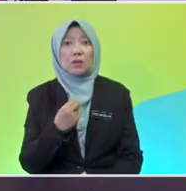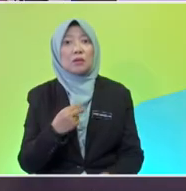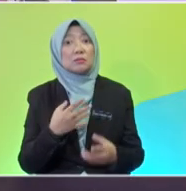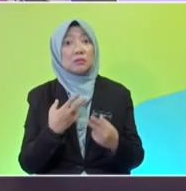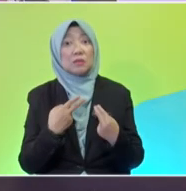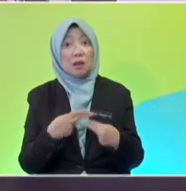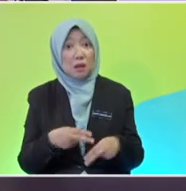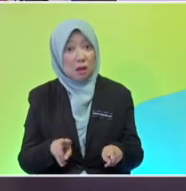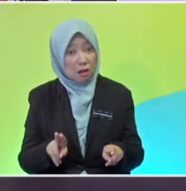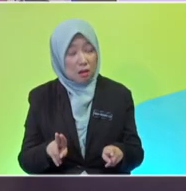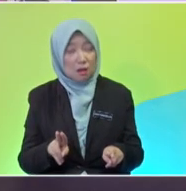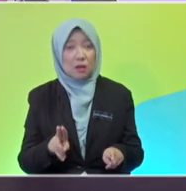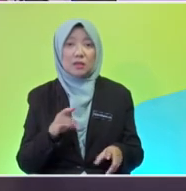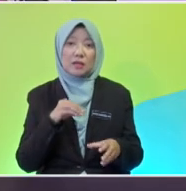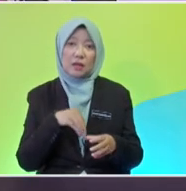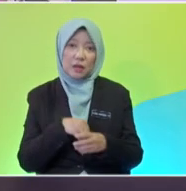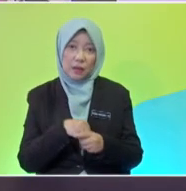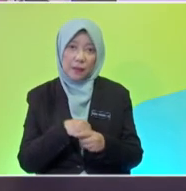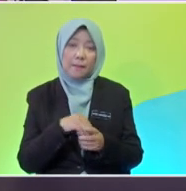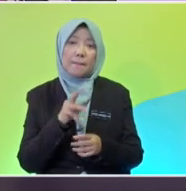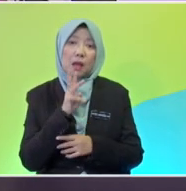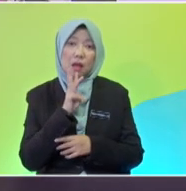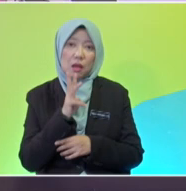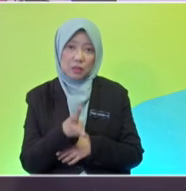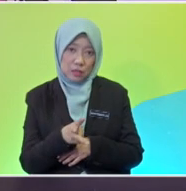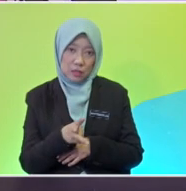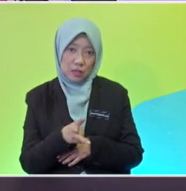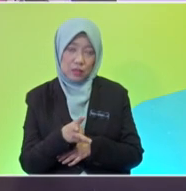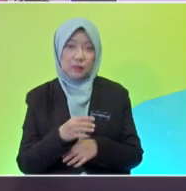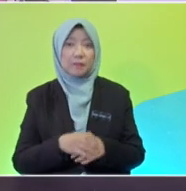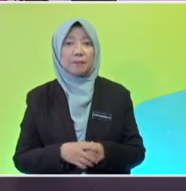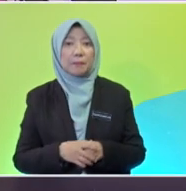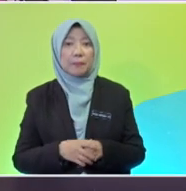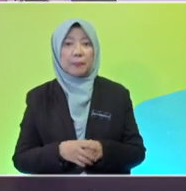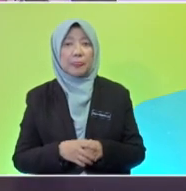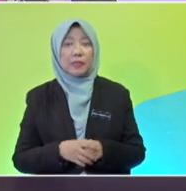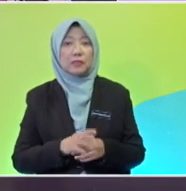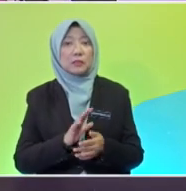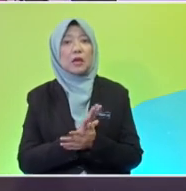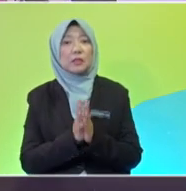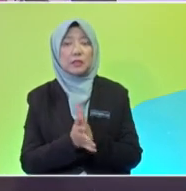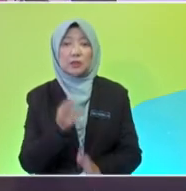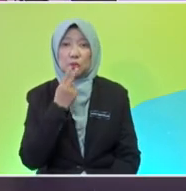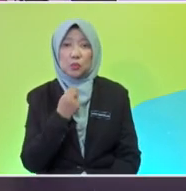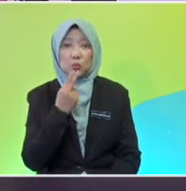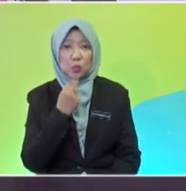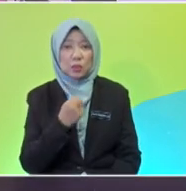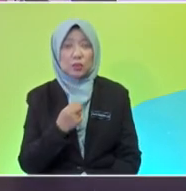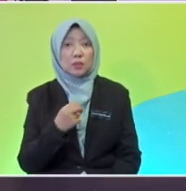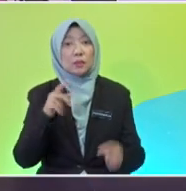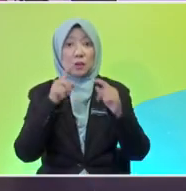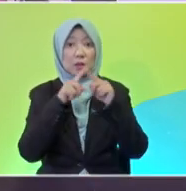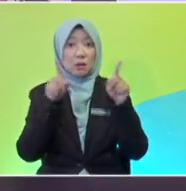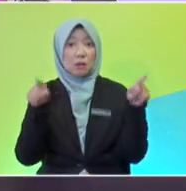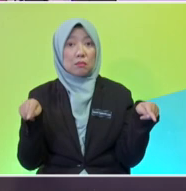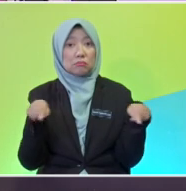hilang di dalam air jadi boleh tak Mila letakkan di mana tempat gula tadi boleh ada